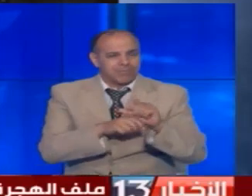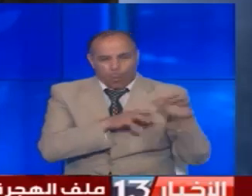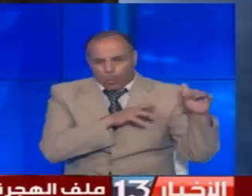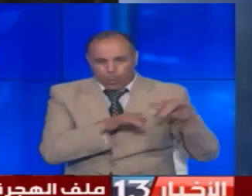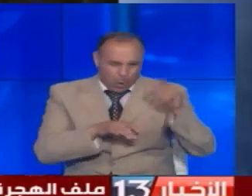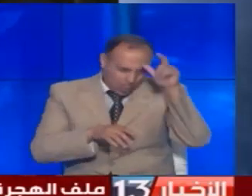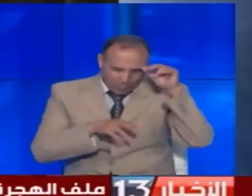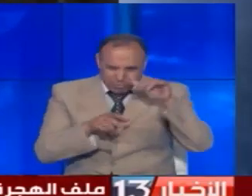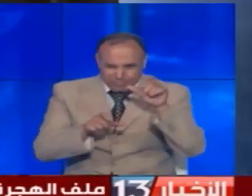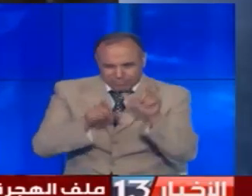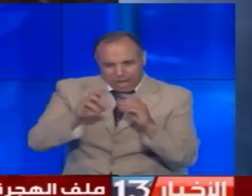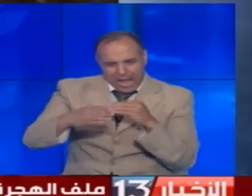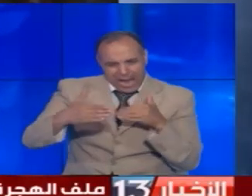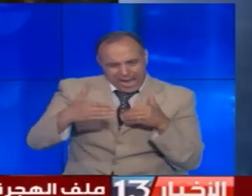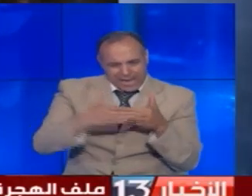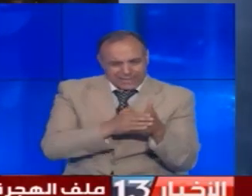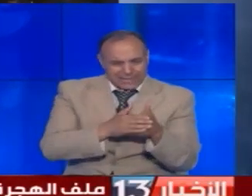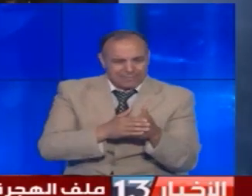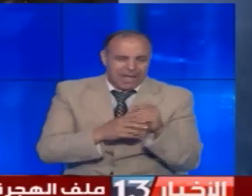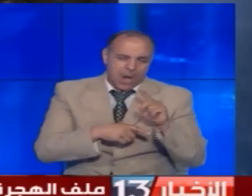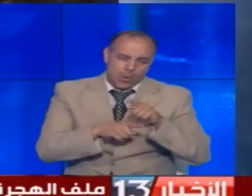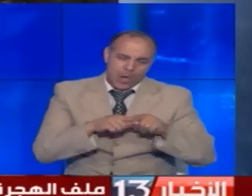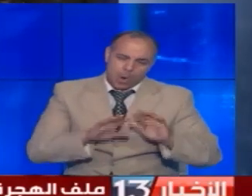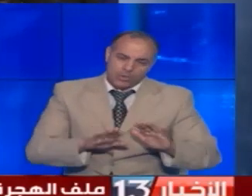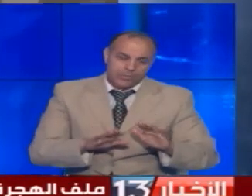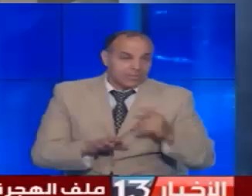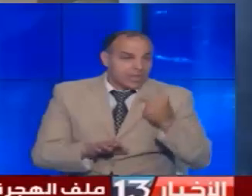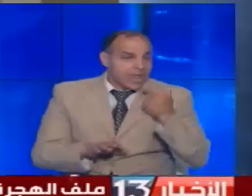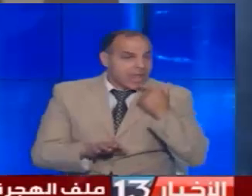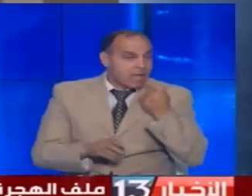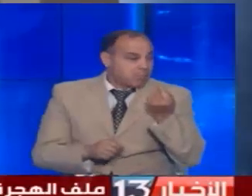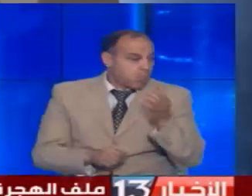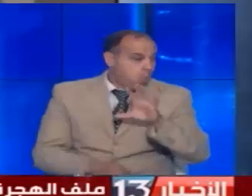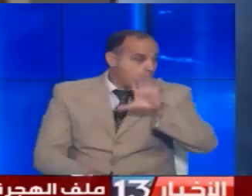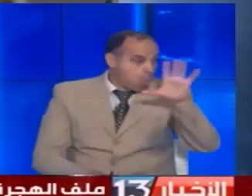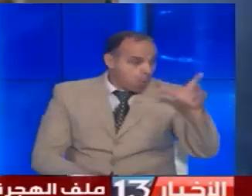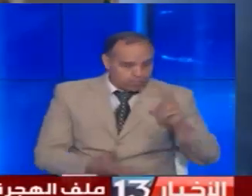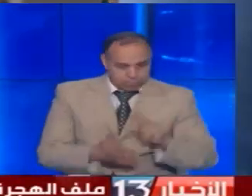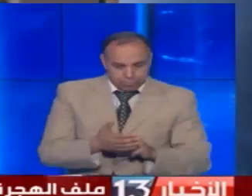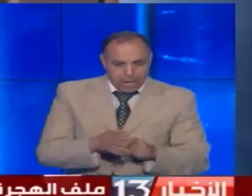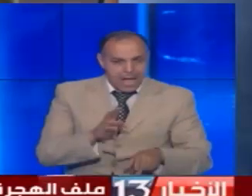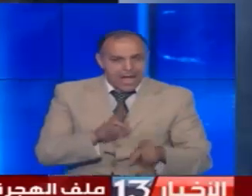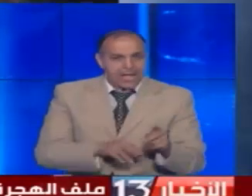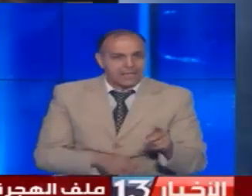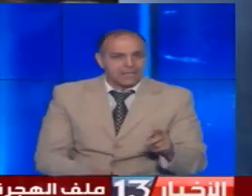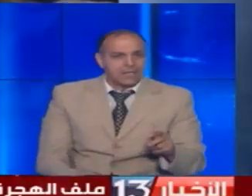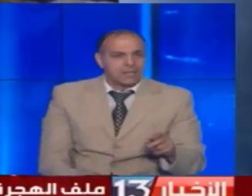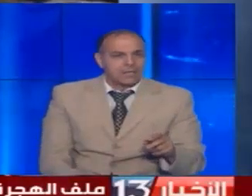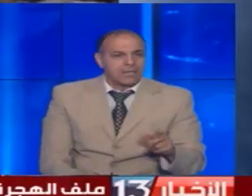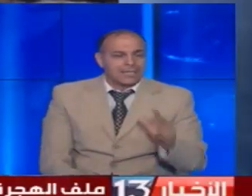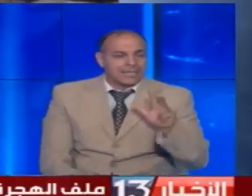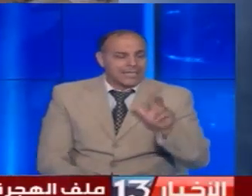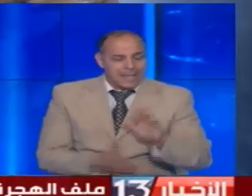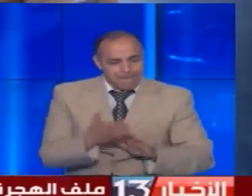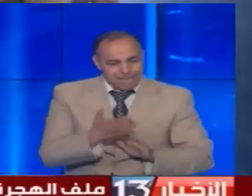تدفق اللاجئين على الجزر اليونانية. وتبلغ تكلفة هذا الاتفاق أكثر من